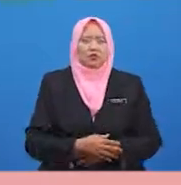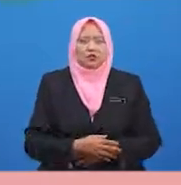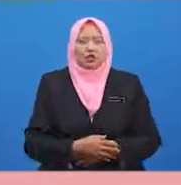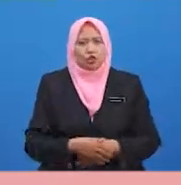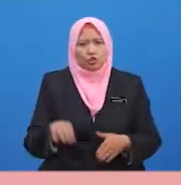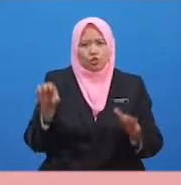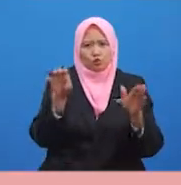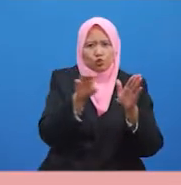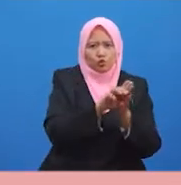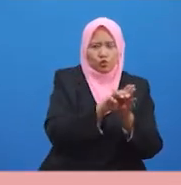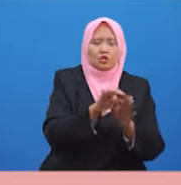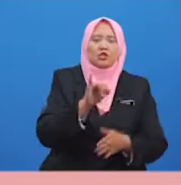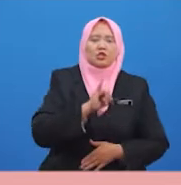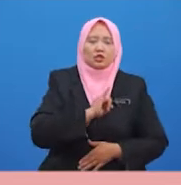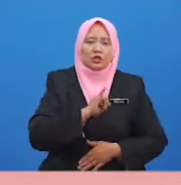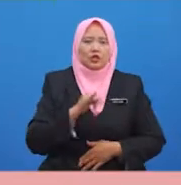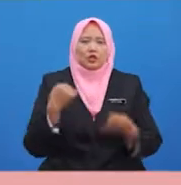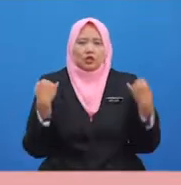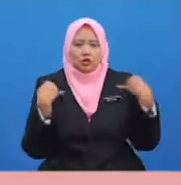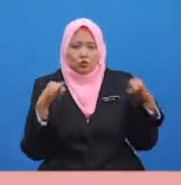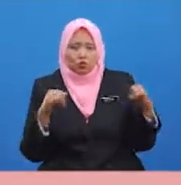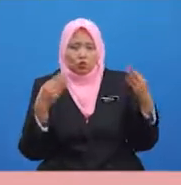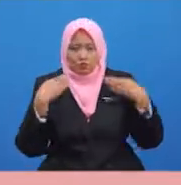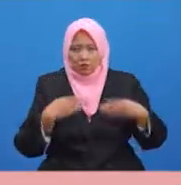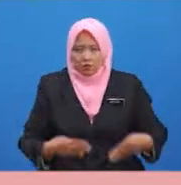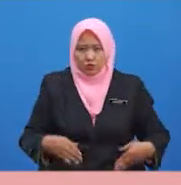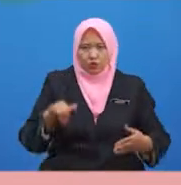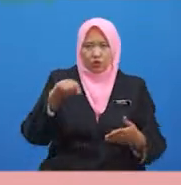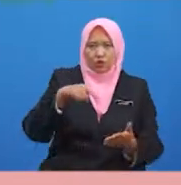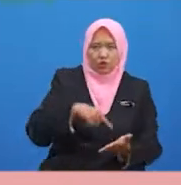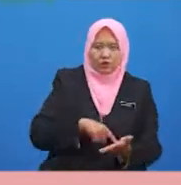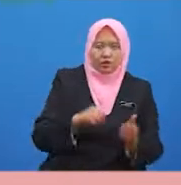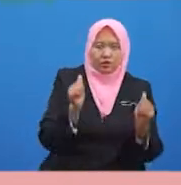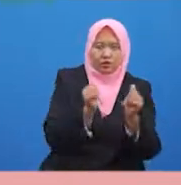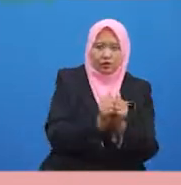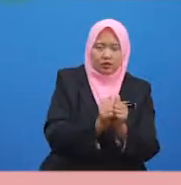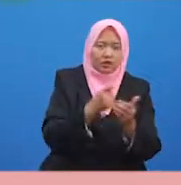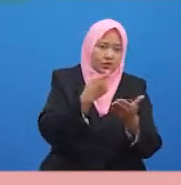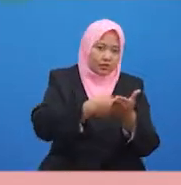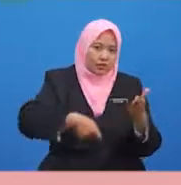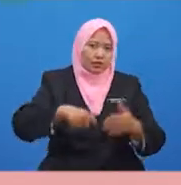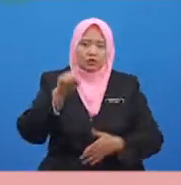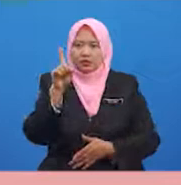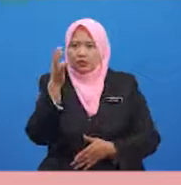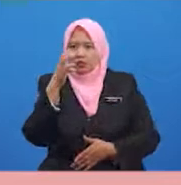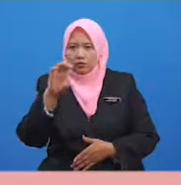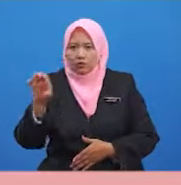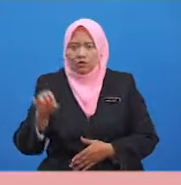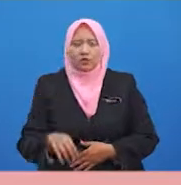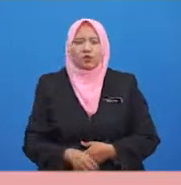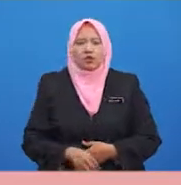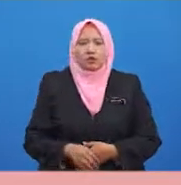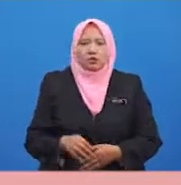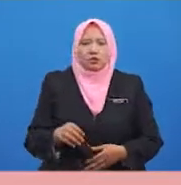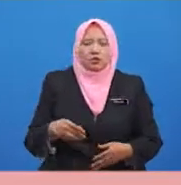qabul. Contohnya, saya jual baju ini dengan harga RM100. Si pembeli menjawab,